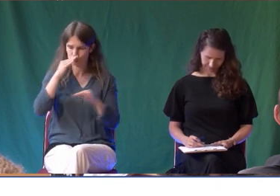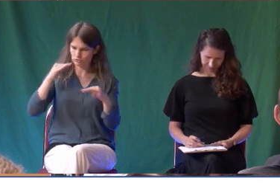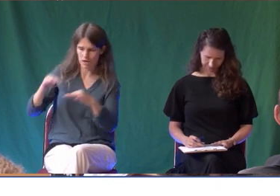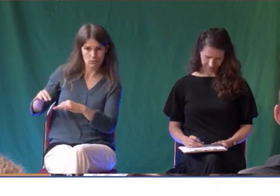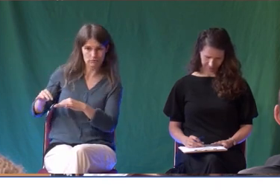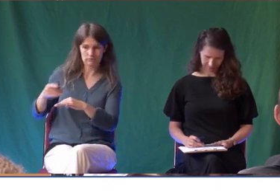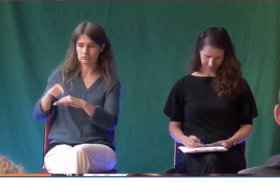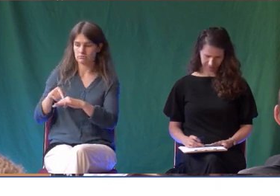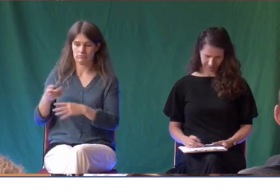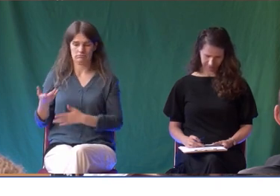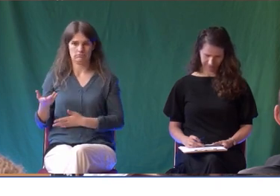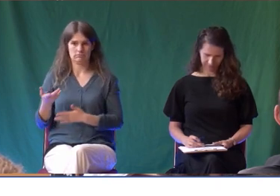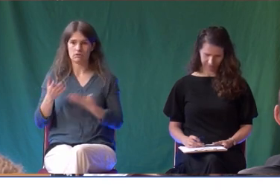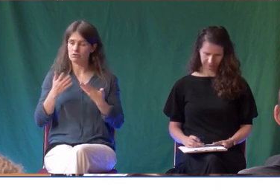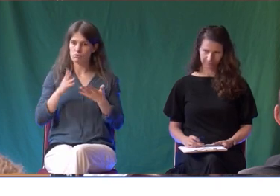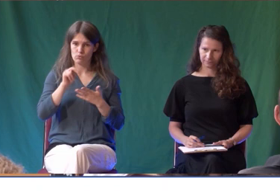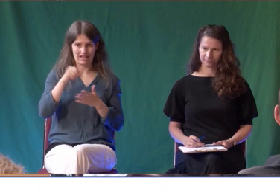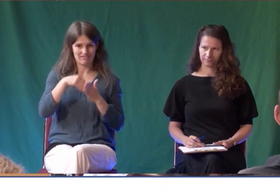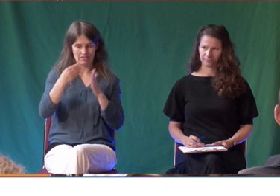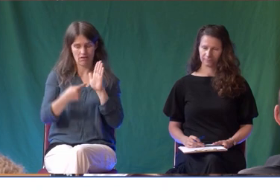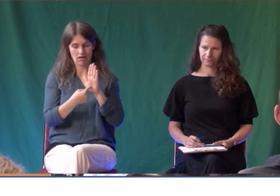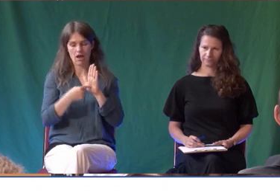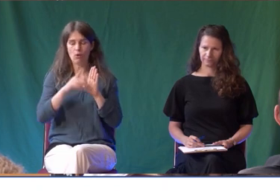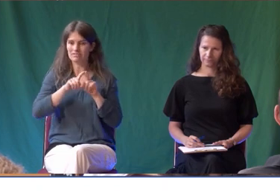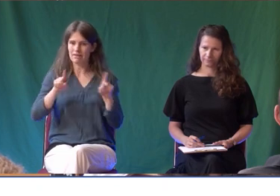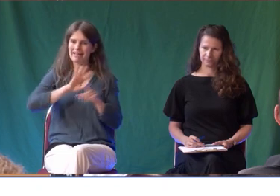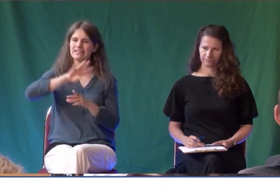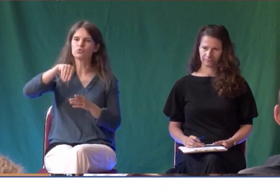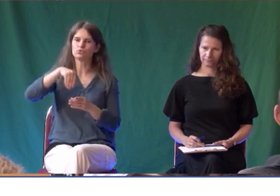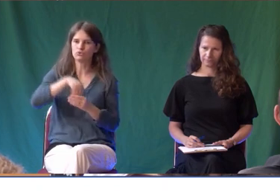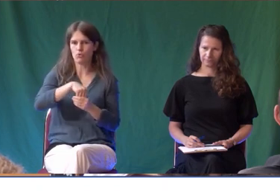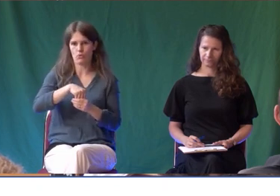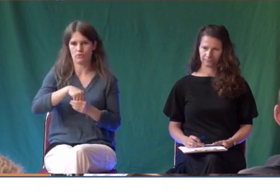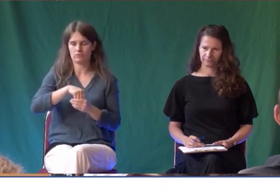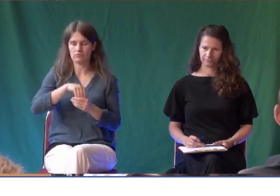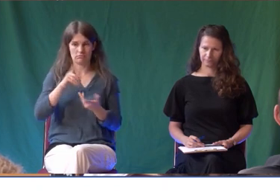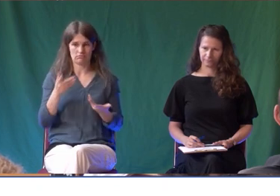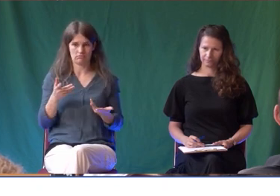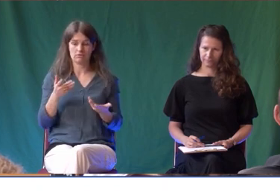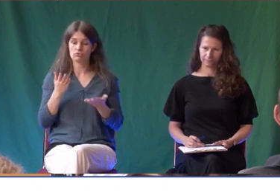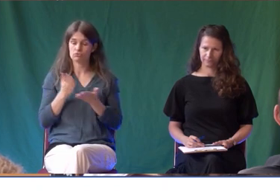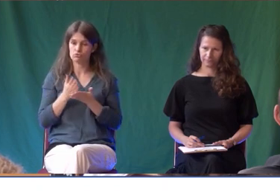Inklusion im un-vertrag es gibt schon im erziehungsgesetz